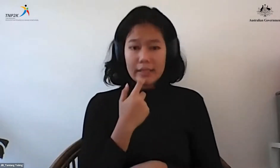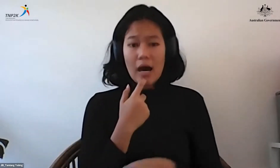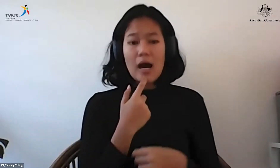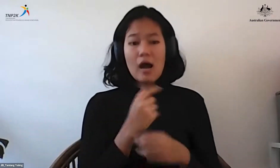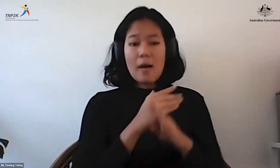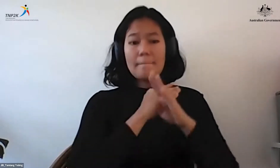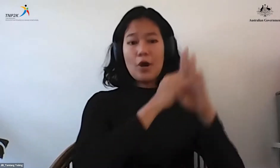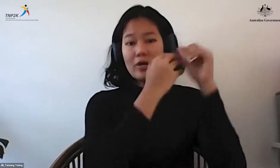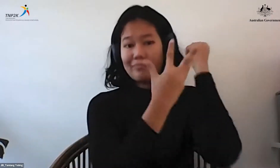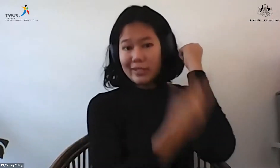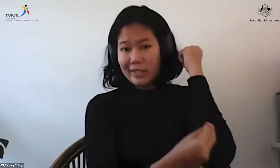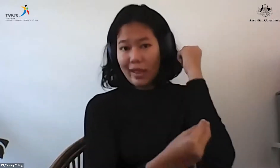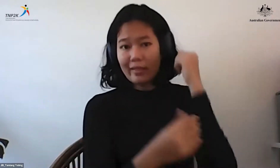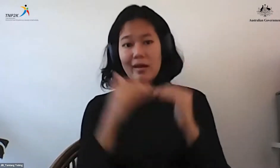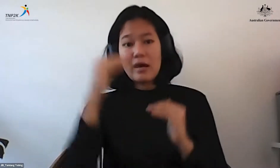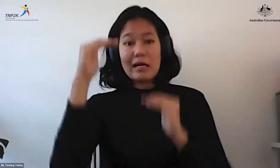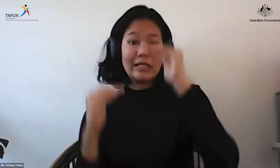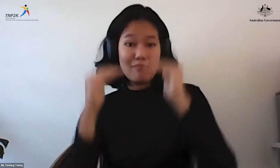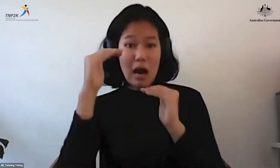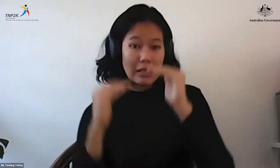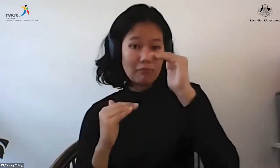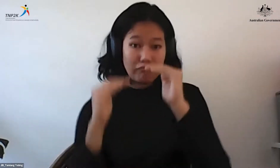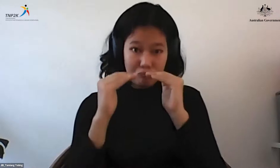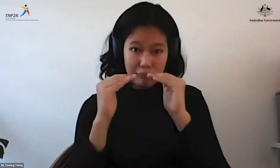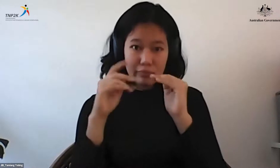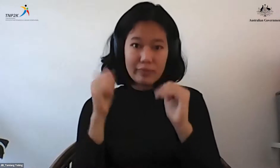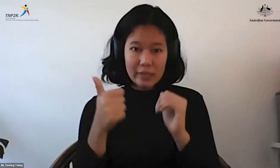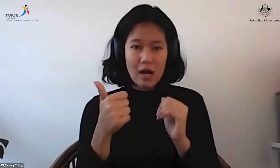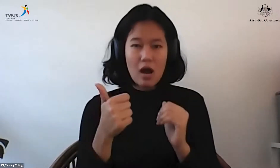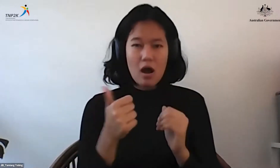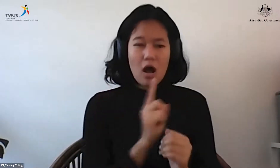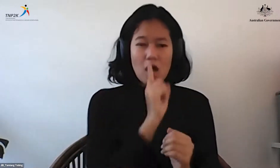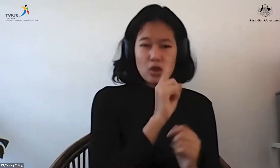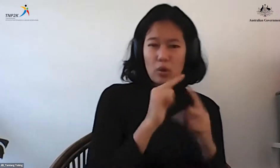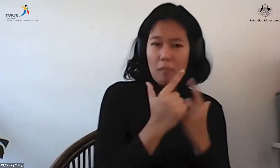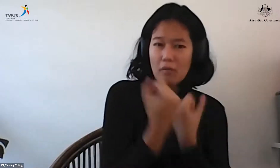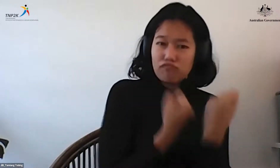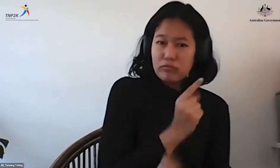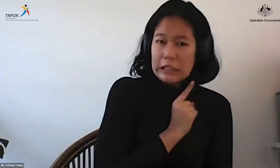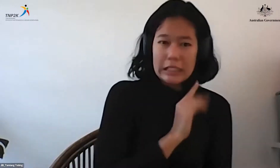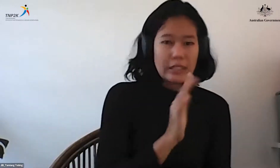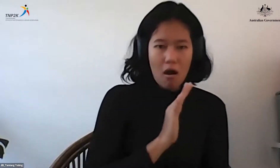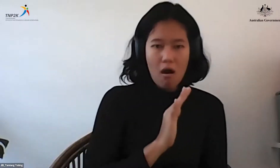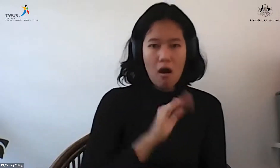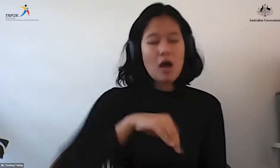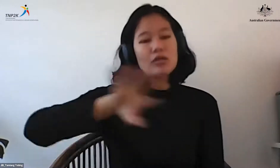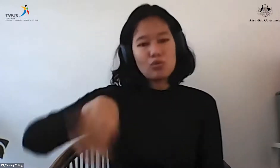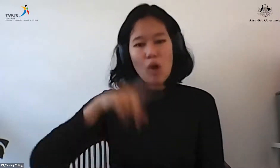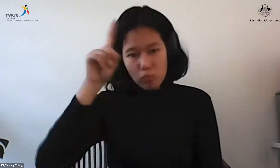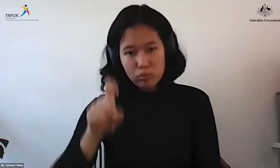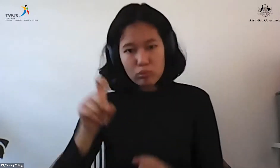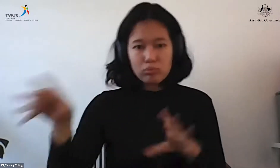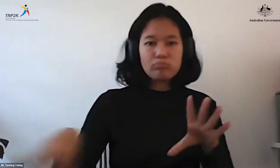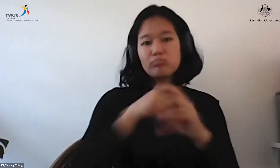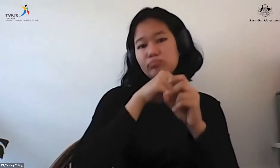dan juga penurunan ketimpangan, tidak mungkin kemudian satu lembaga bekerja sendiri. Kita semua kemudian perlu